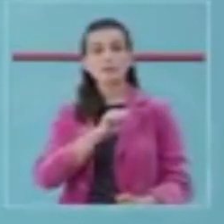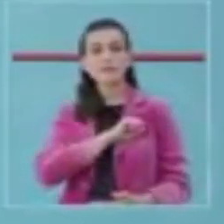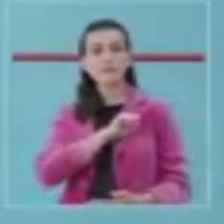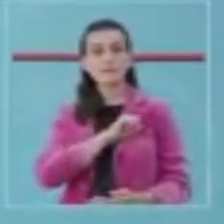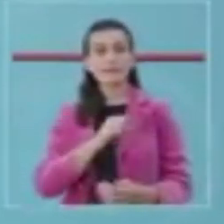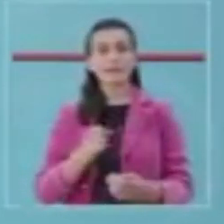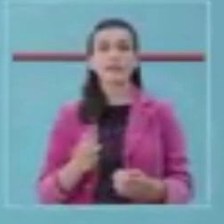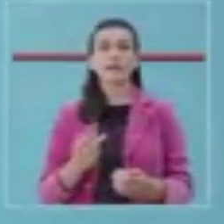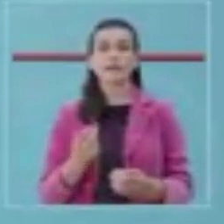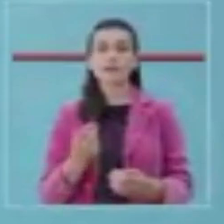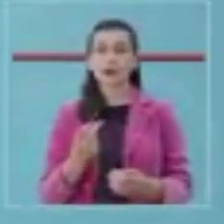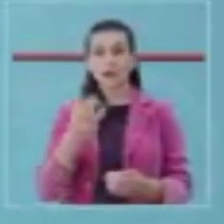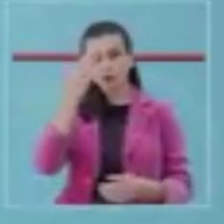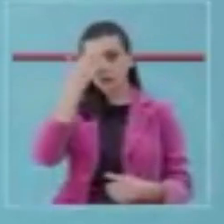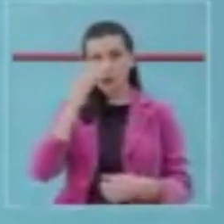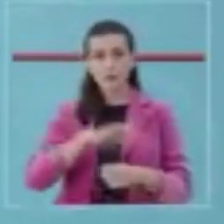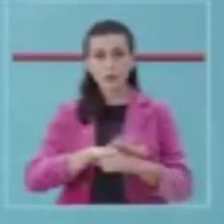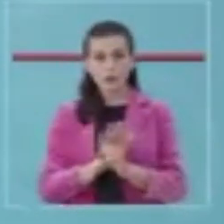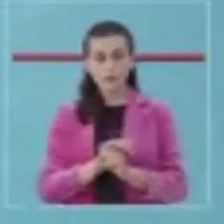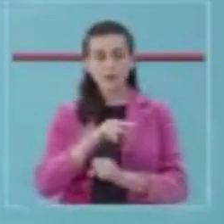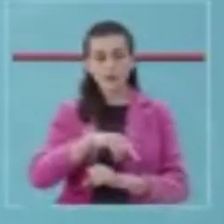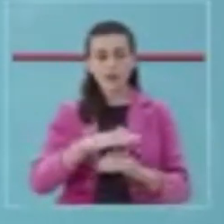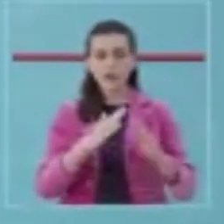se jeni të prekur, duhet të qëndroni të